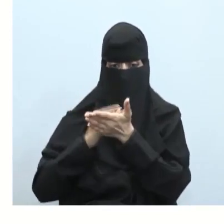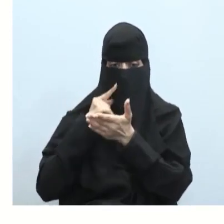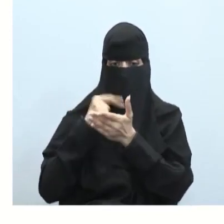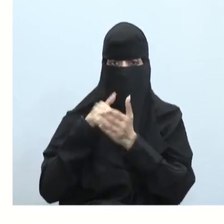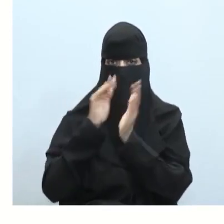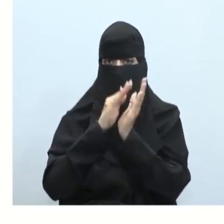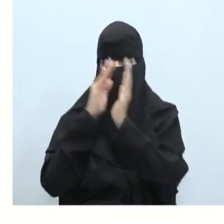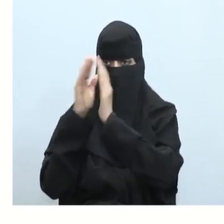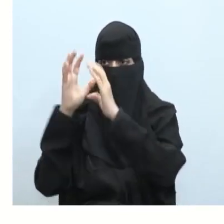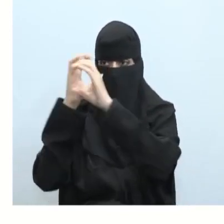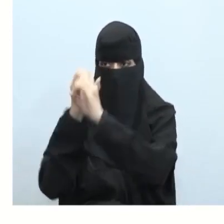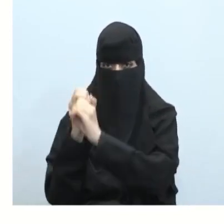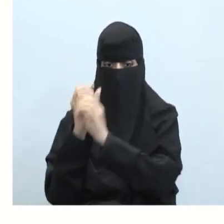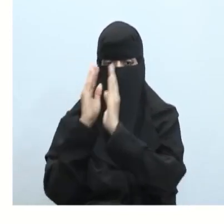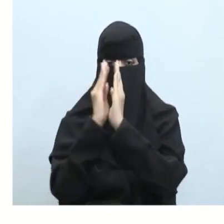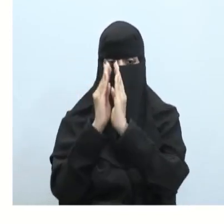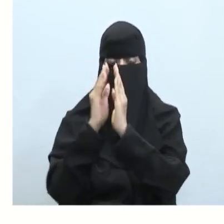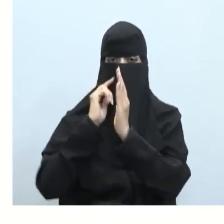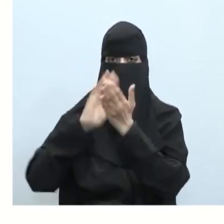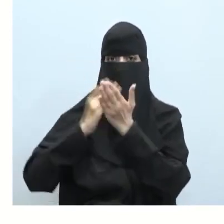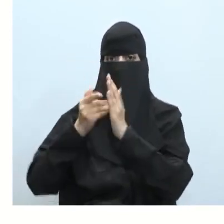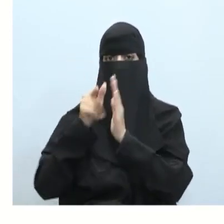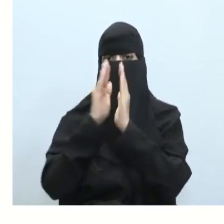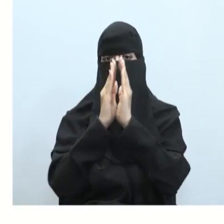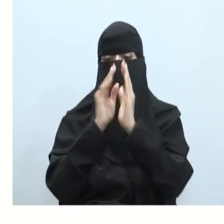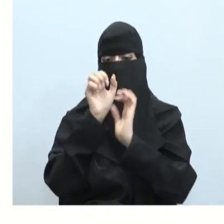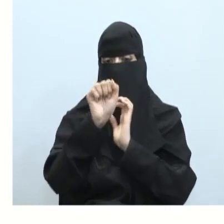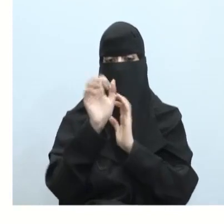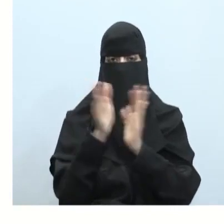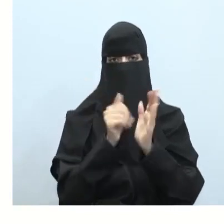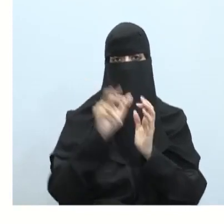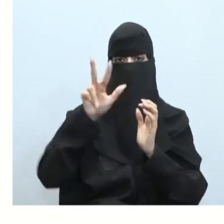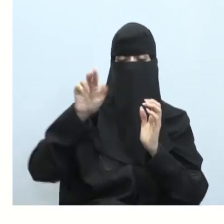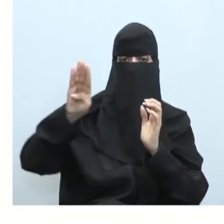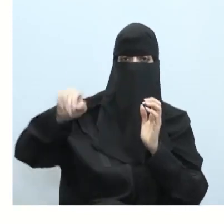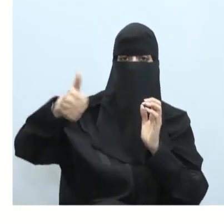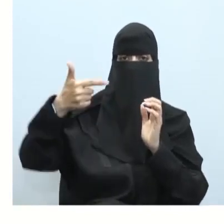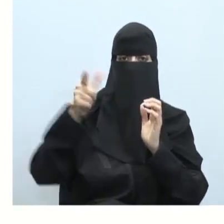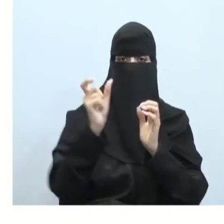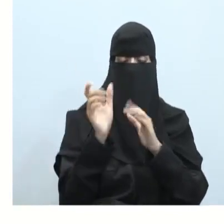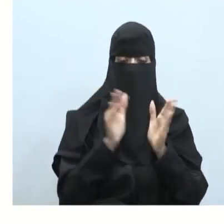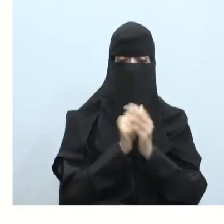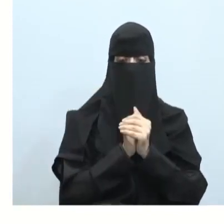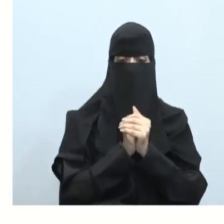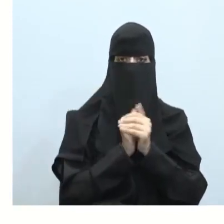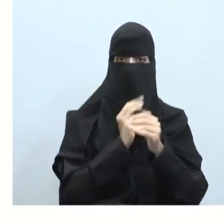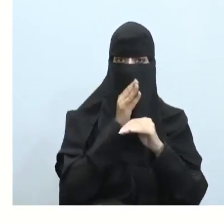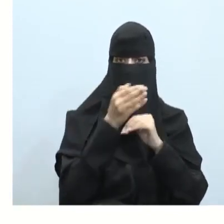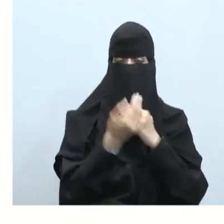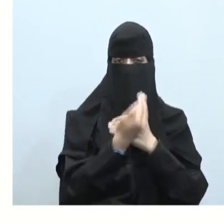بايشائه ياخذ السورس ويقوم بالترجمه ثم ينشئ ملف الكائن هذه هي المخرجات